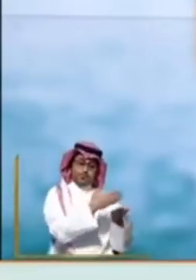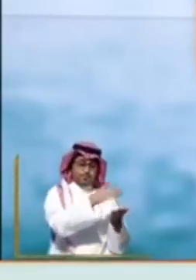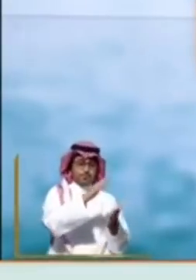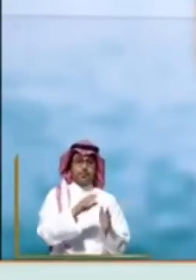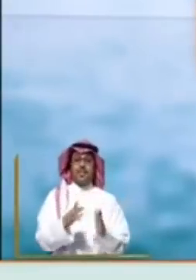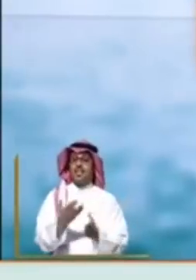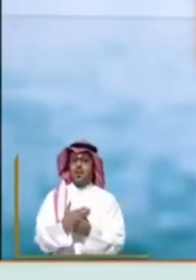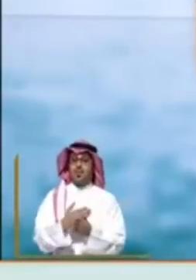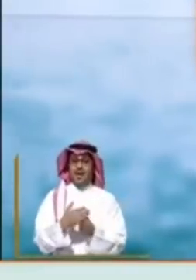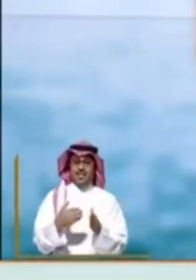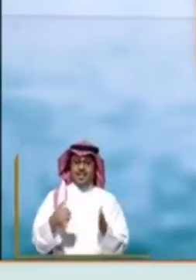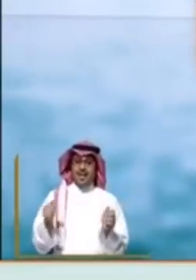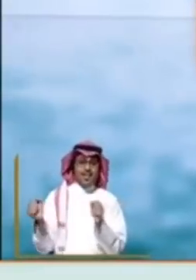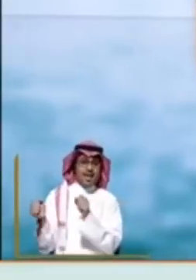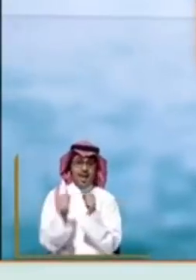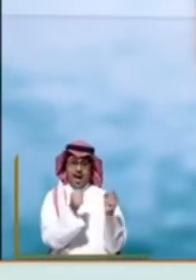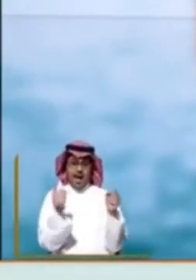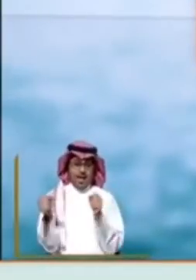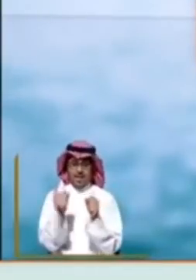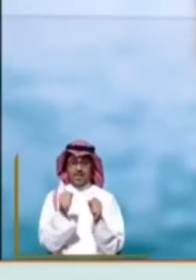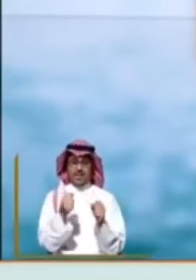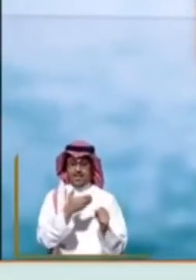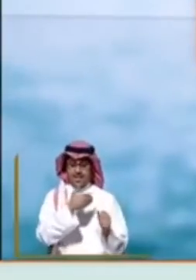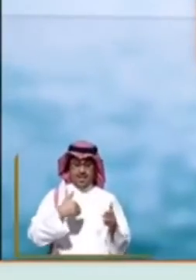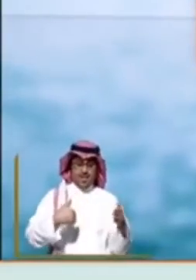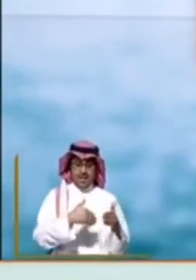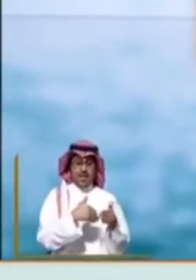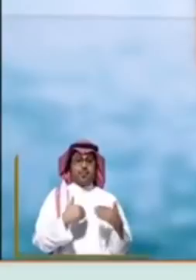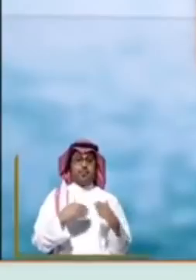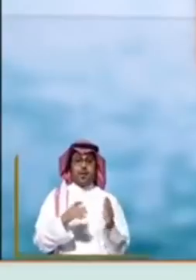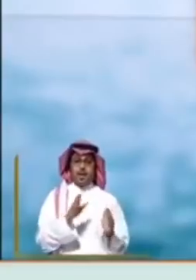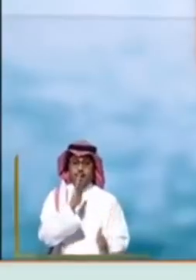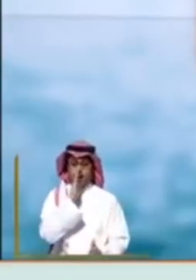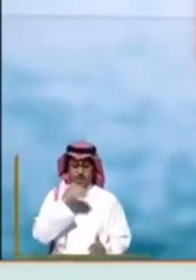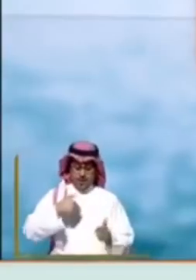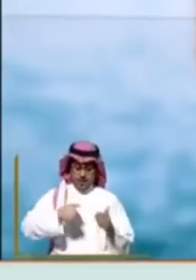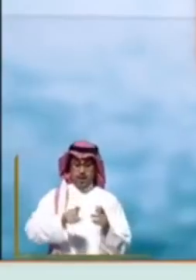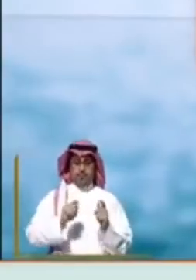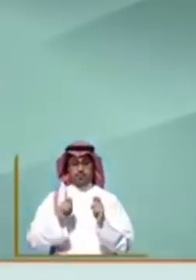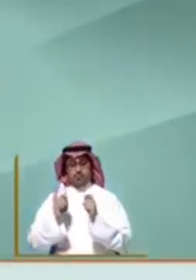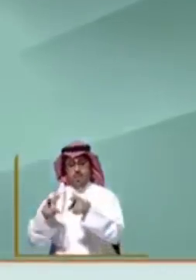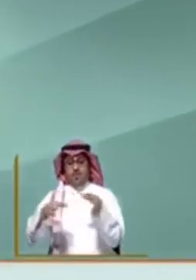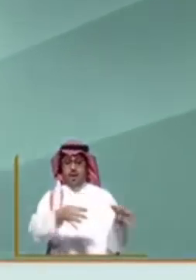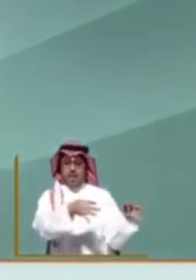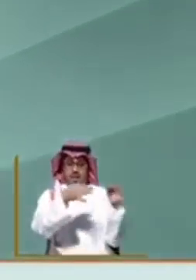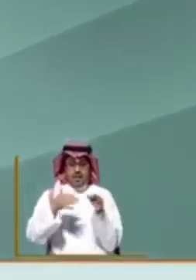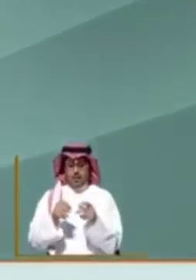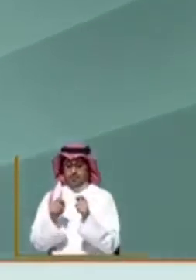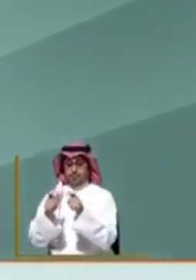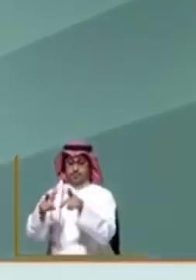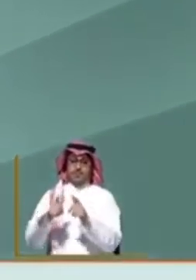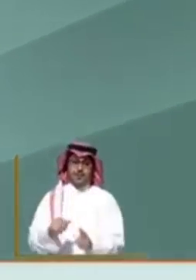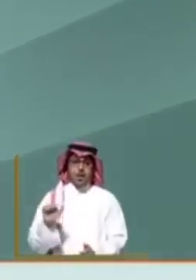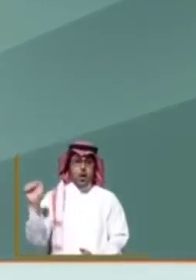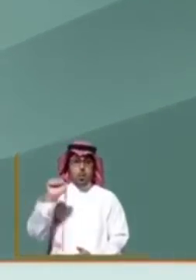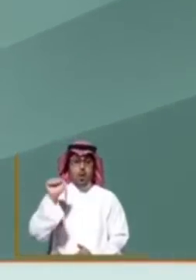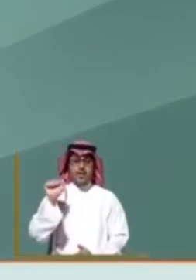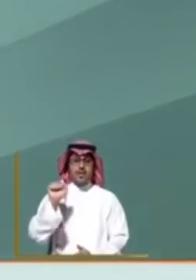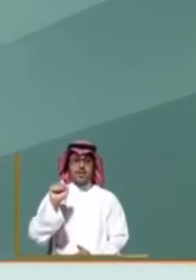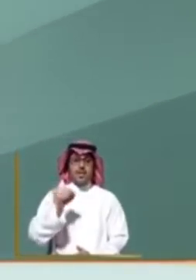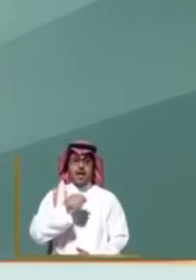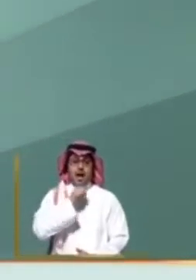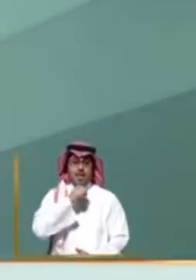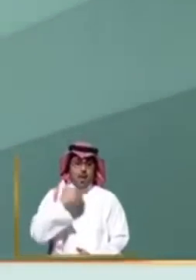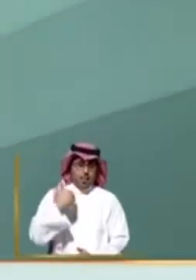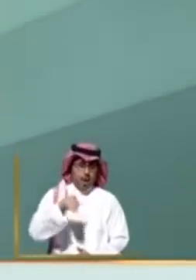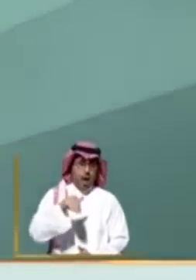نظرا لتزامن موعد الصرف مع قرب حلول عيد الفطر المبارك. يأتي ذلك في إطار حرص المؤسسة على دعم عملائها